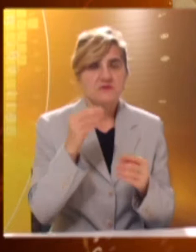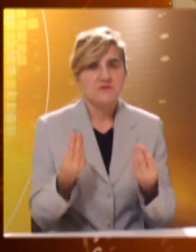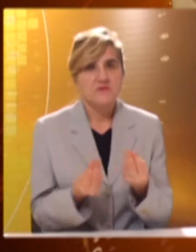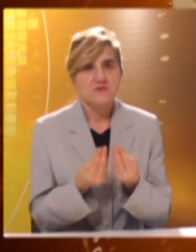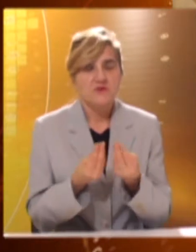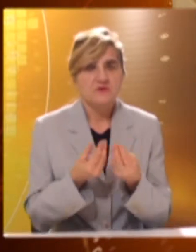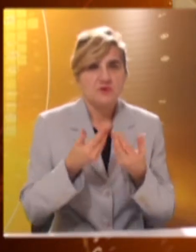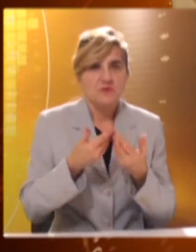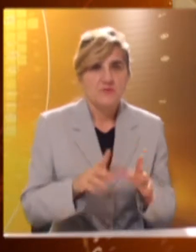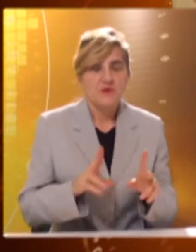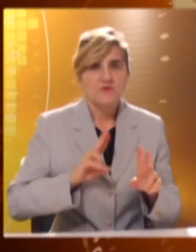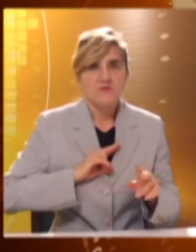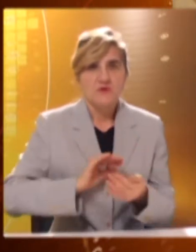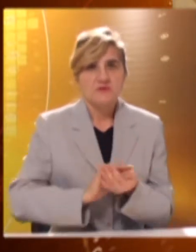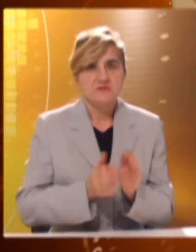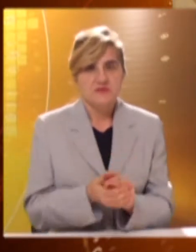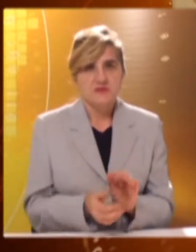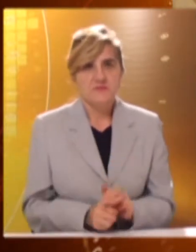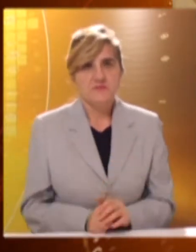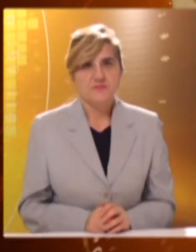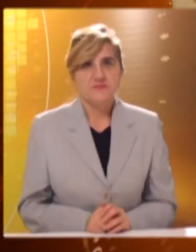eventualne propuste u čišćenju snega.